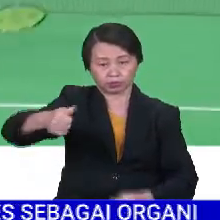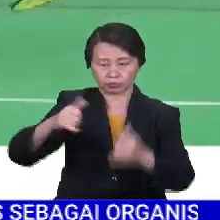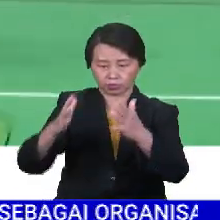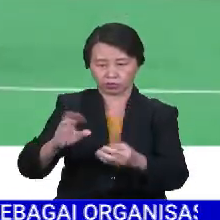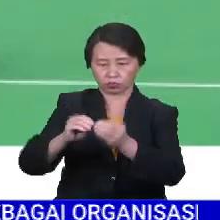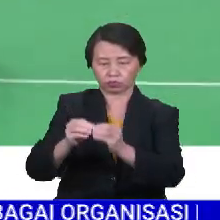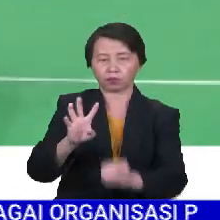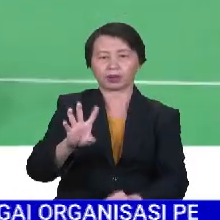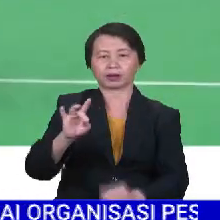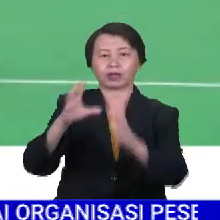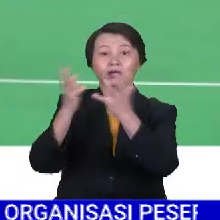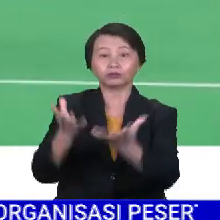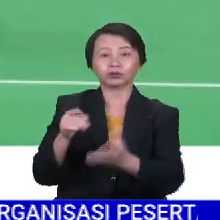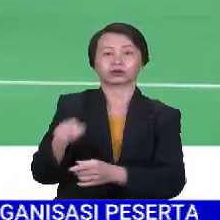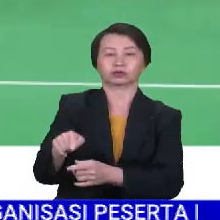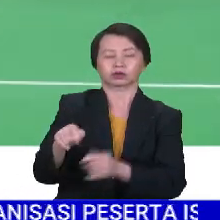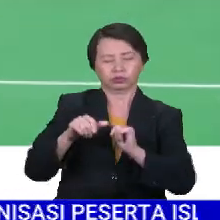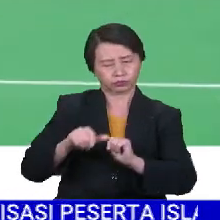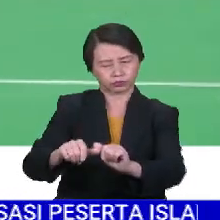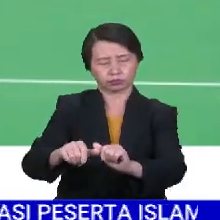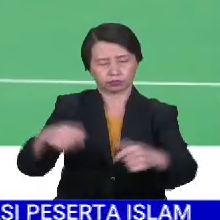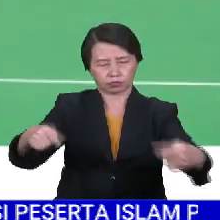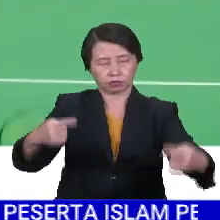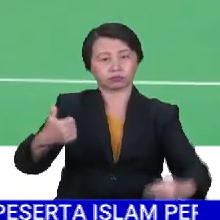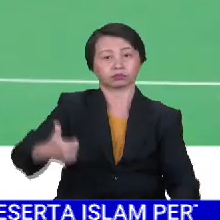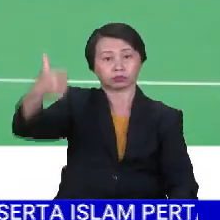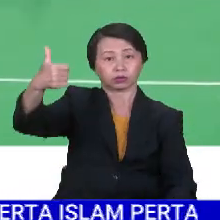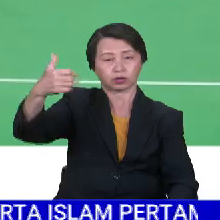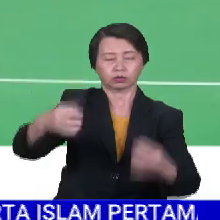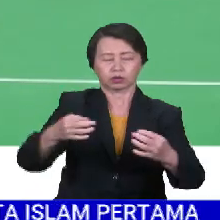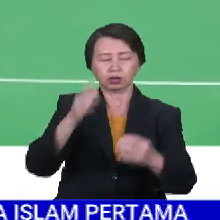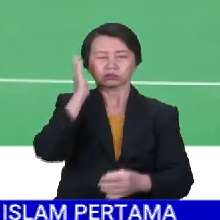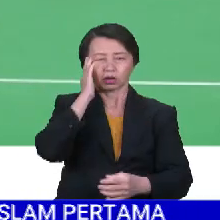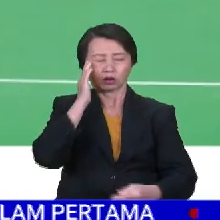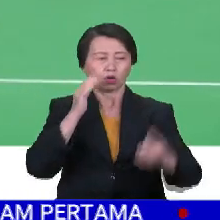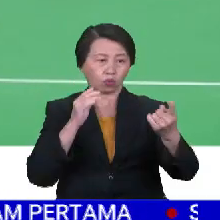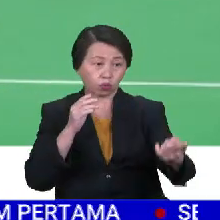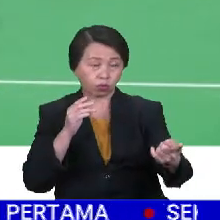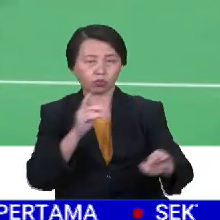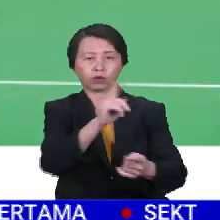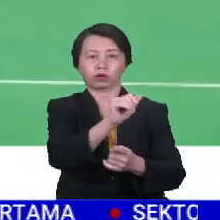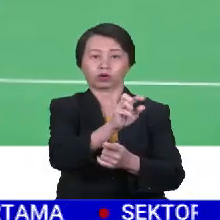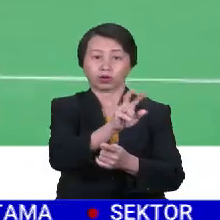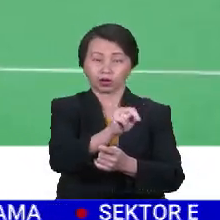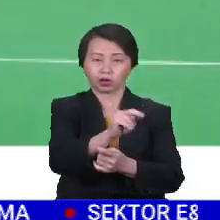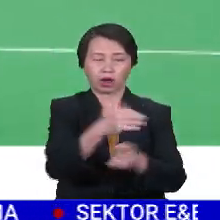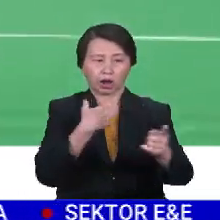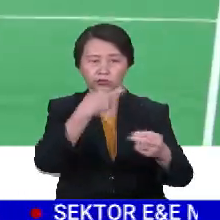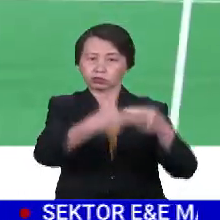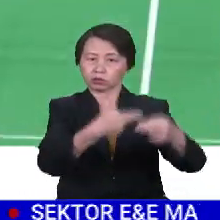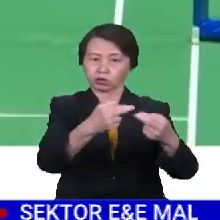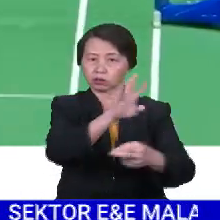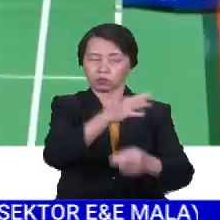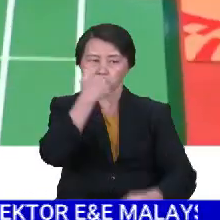nombor 48 dunia itu berazam meneruskan rentak kemenangan meskipun sedar lawannya Tian Cheng yang berada di ranking